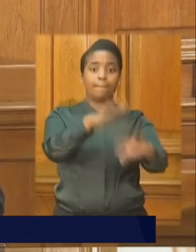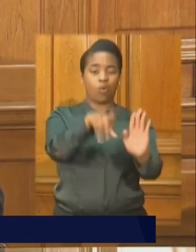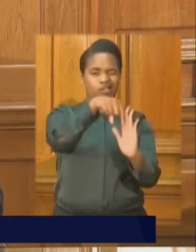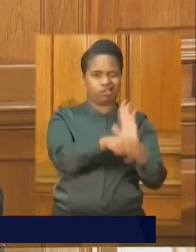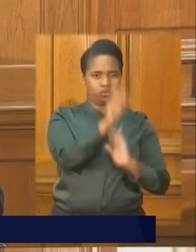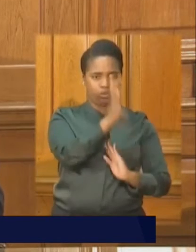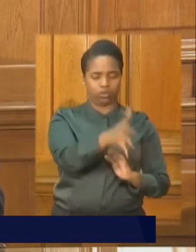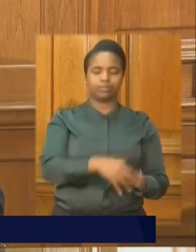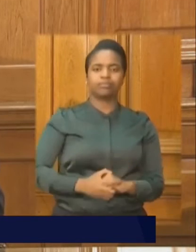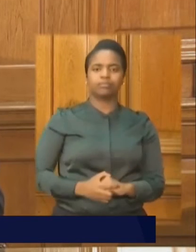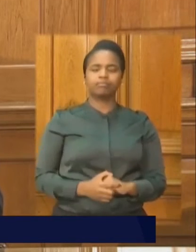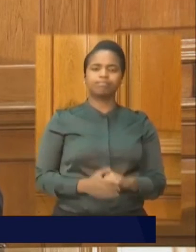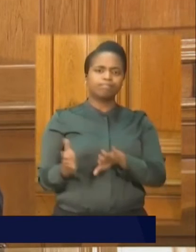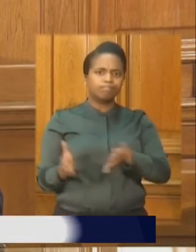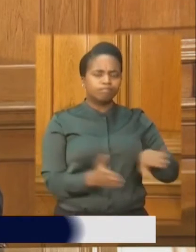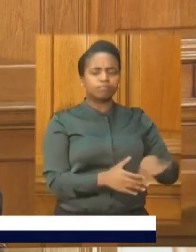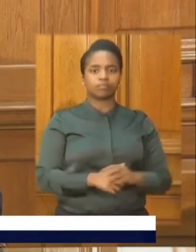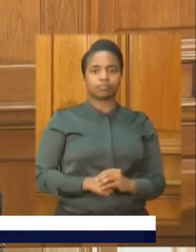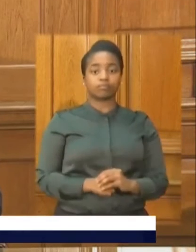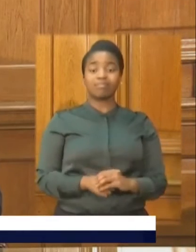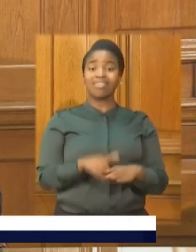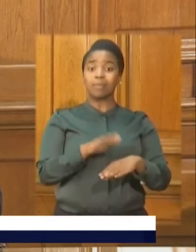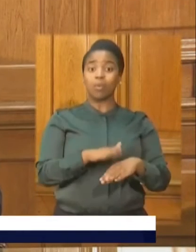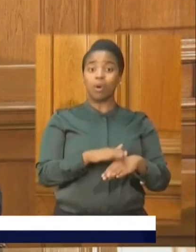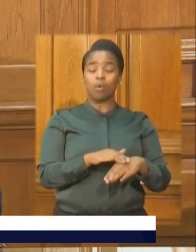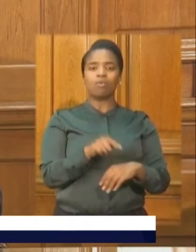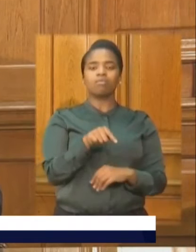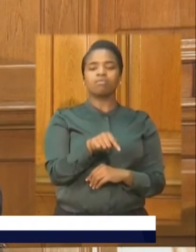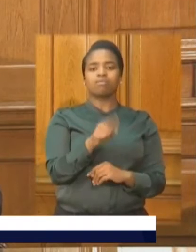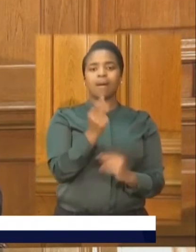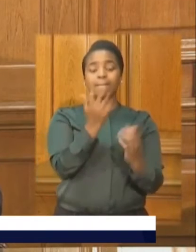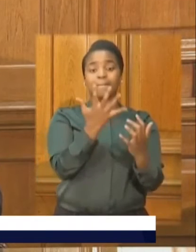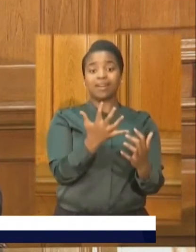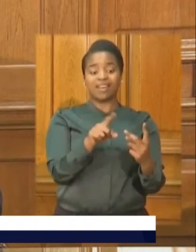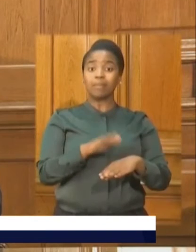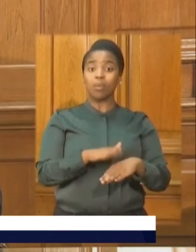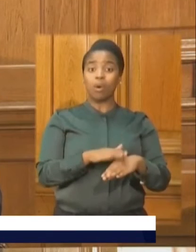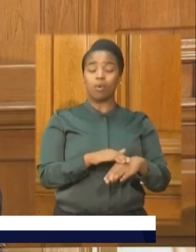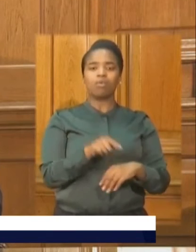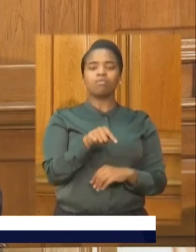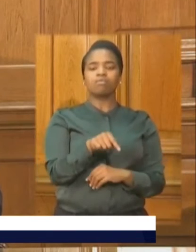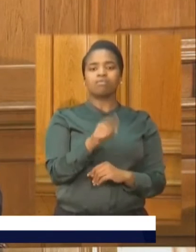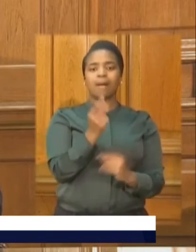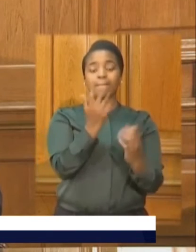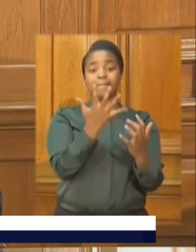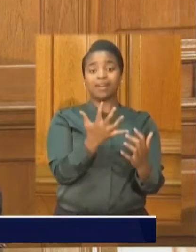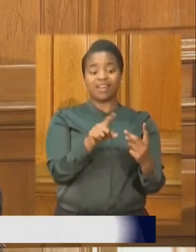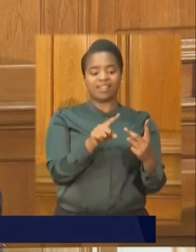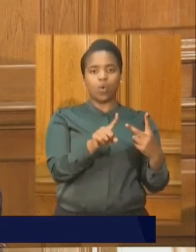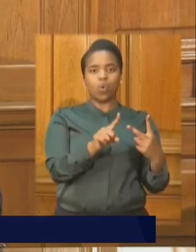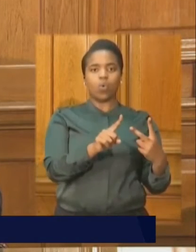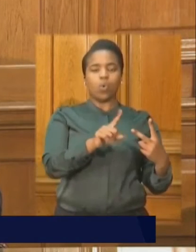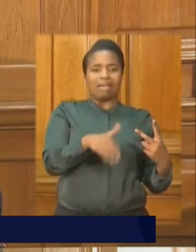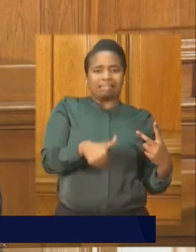Un autre domaine important qui nécessite d'énormes dépenses supplémentaires est le soulagement de la faim et de la détresse